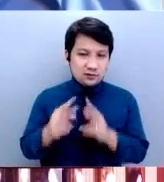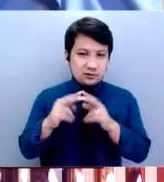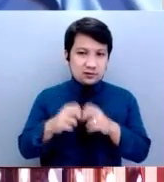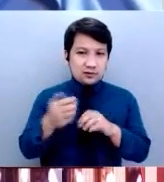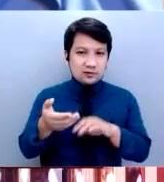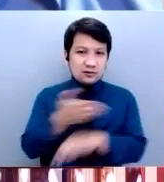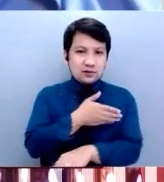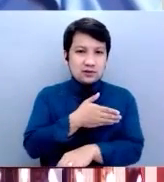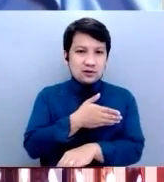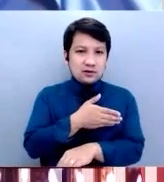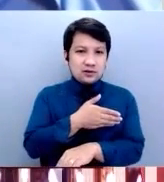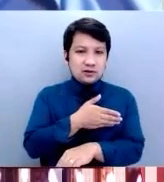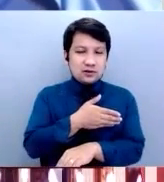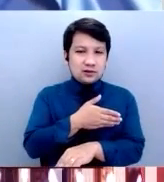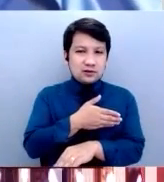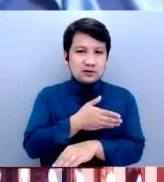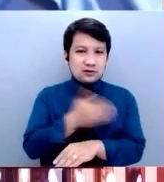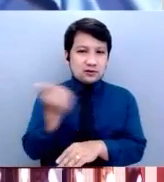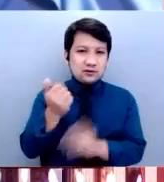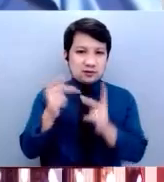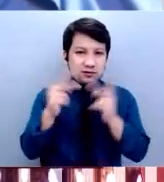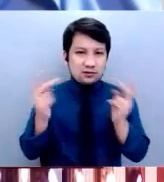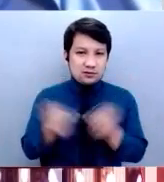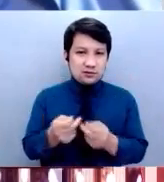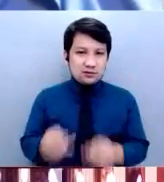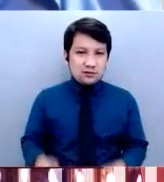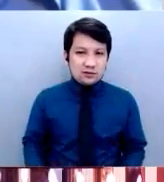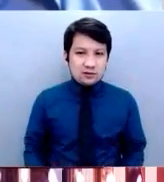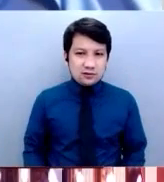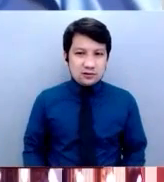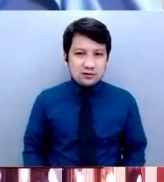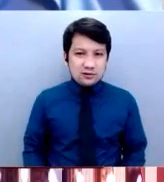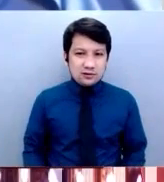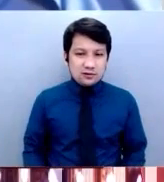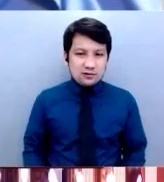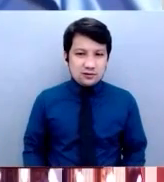the others position on the matter.